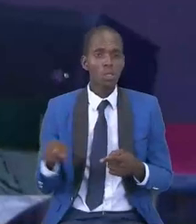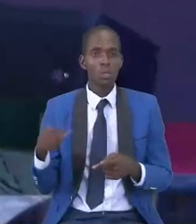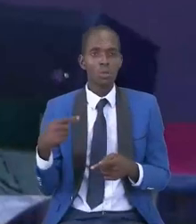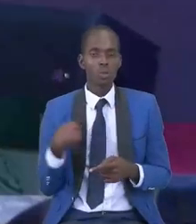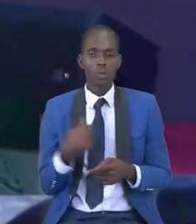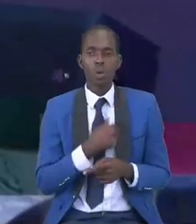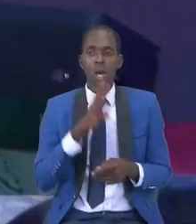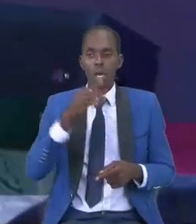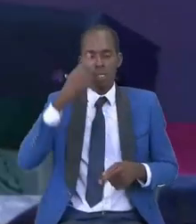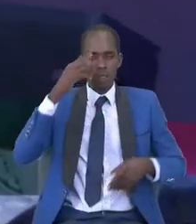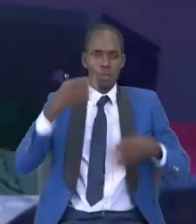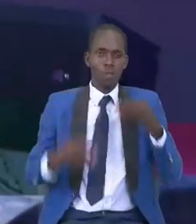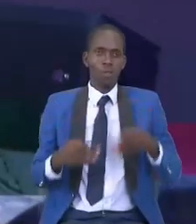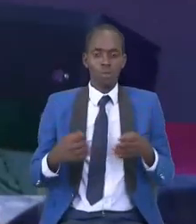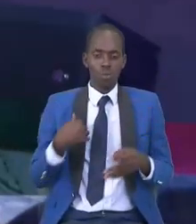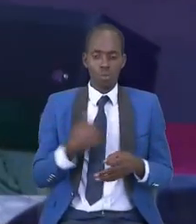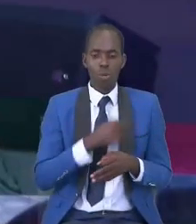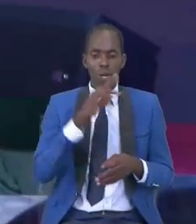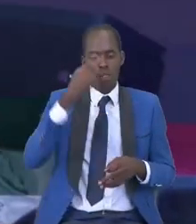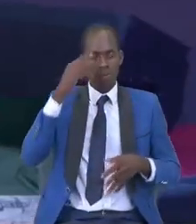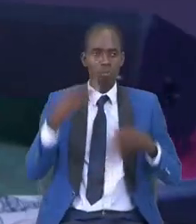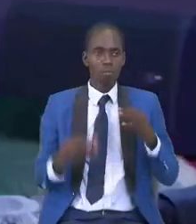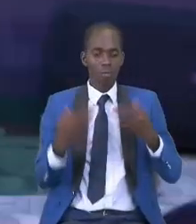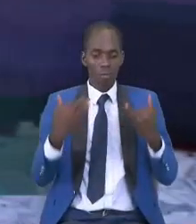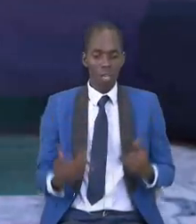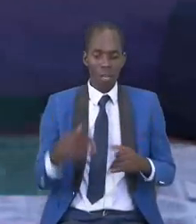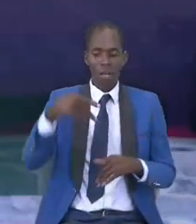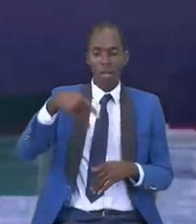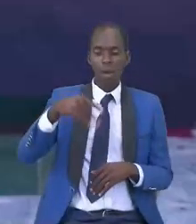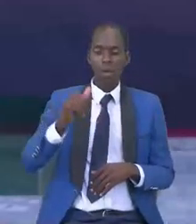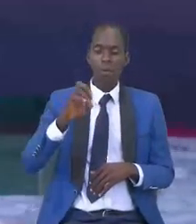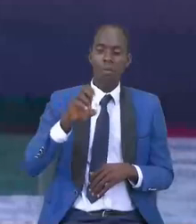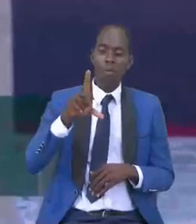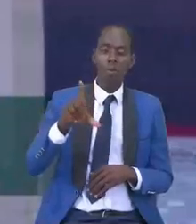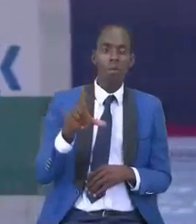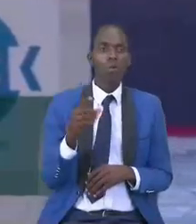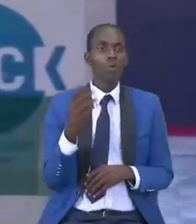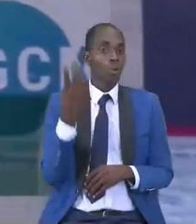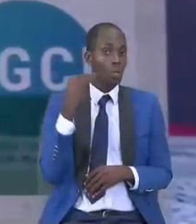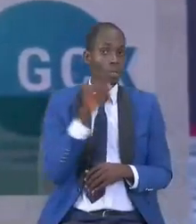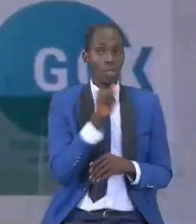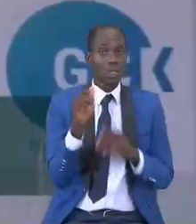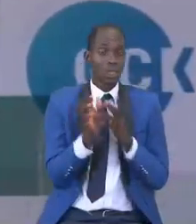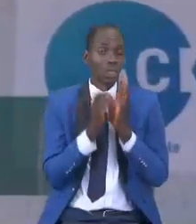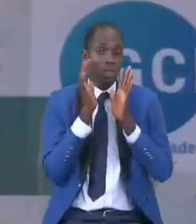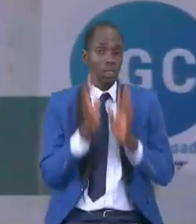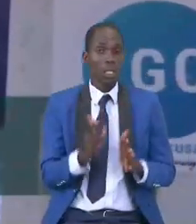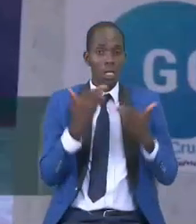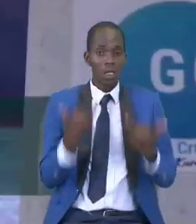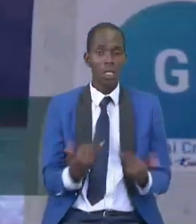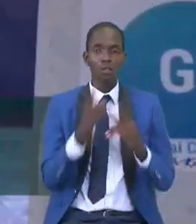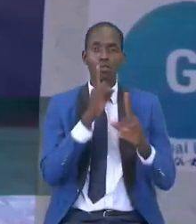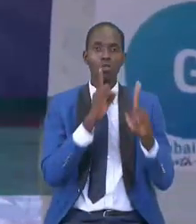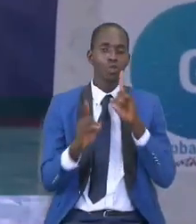quand nous sommes jugés, nous sommes châtiés. L'apôtre Paul, il est un croyant et